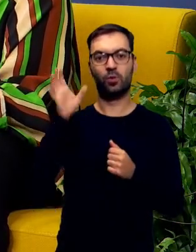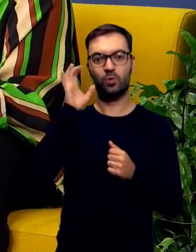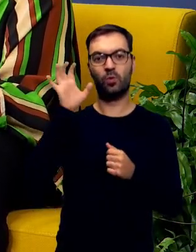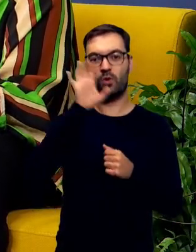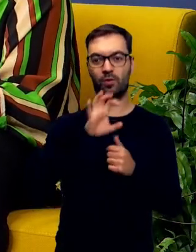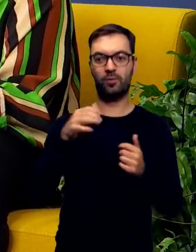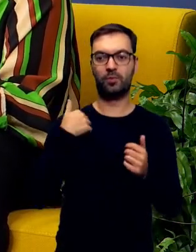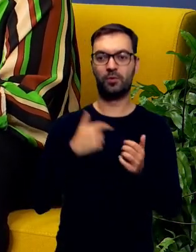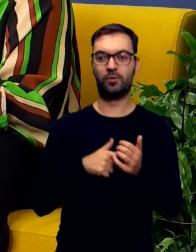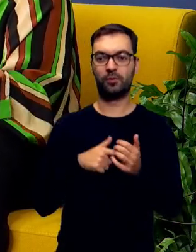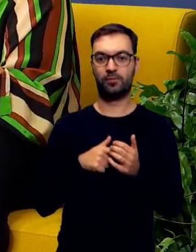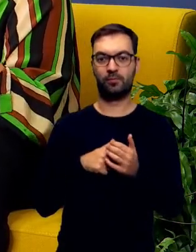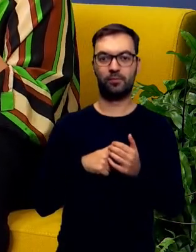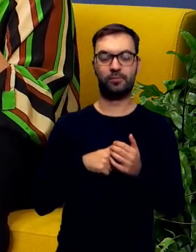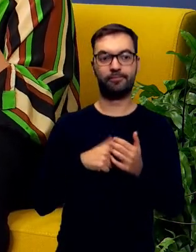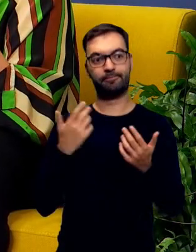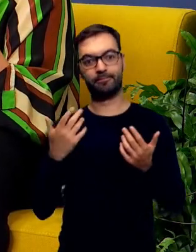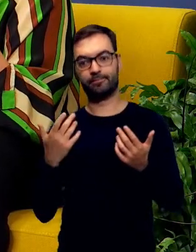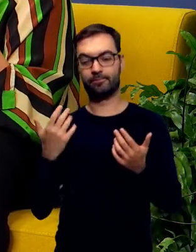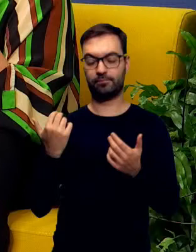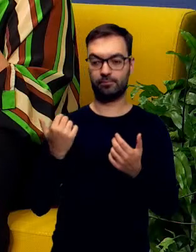słuchających czy oglądających wiadomości, dosyć